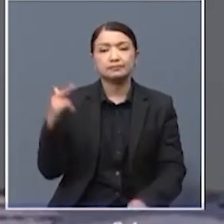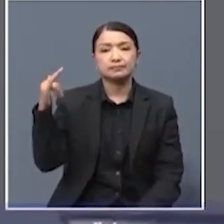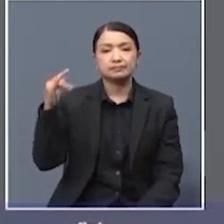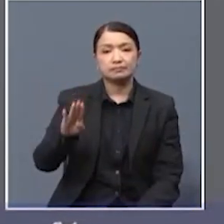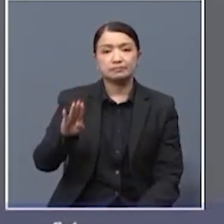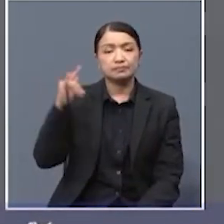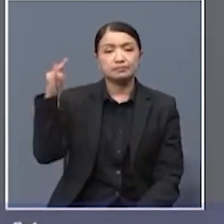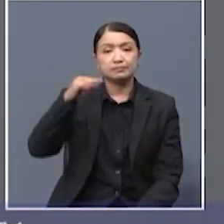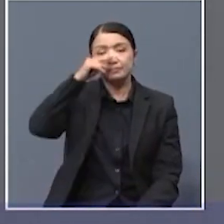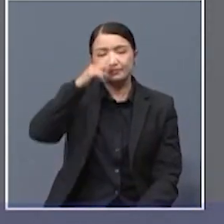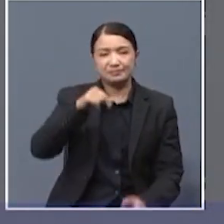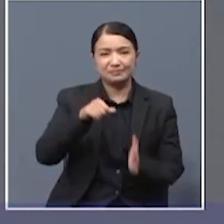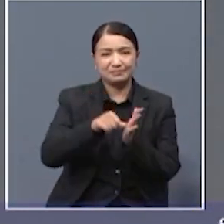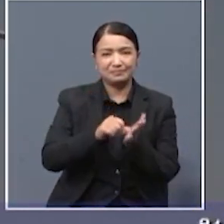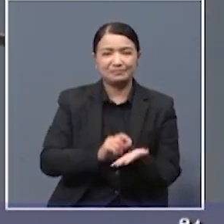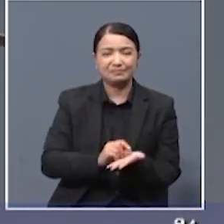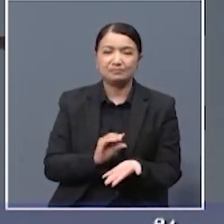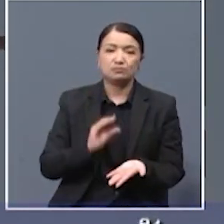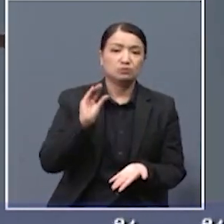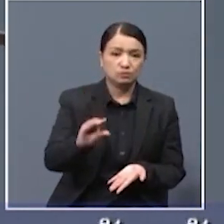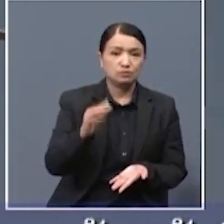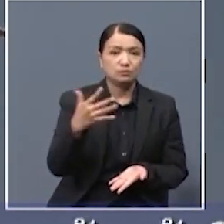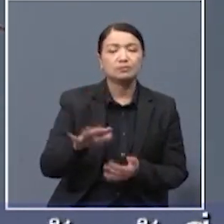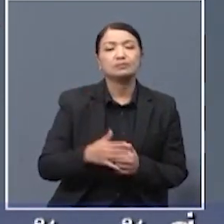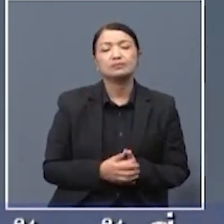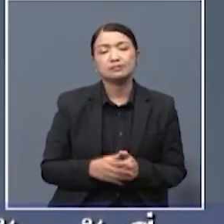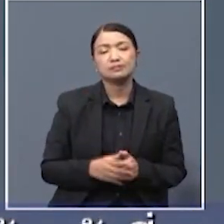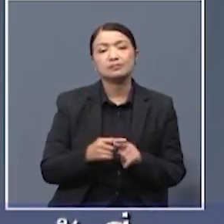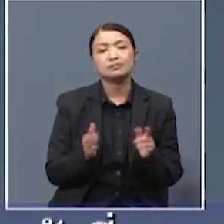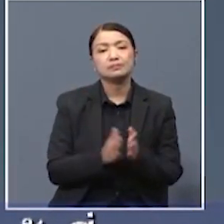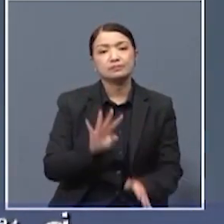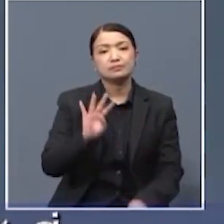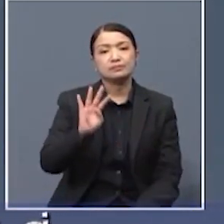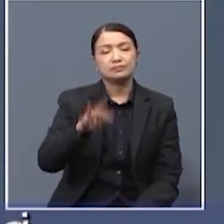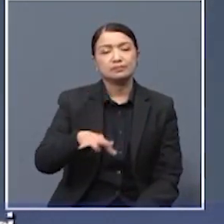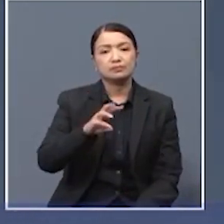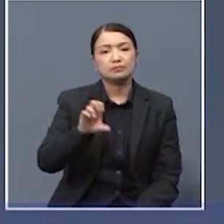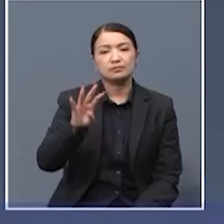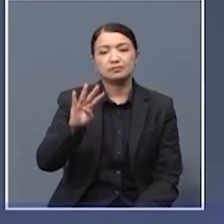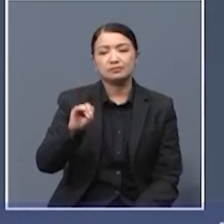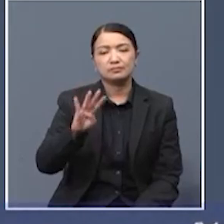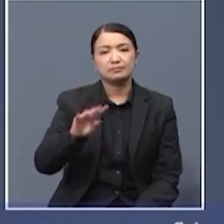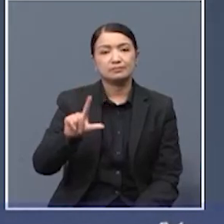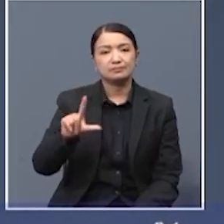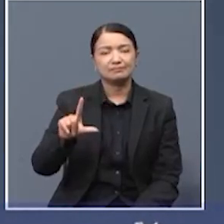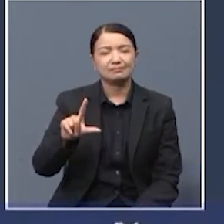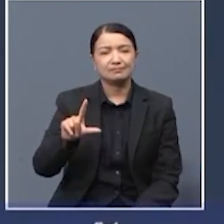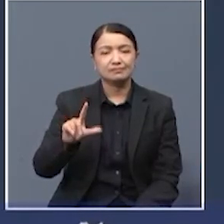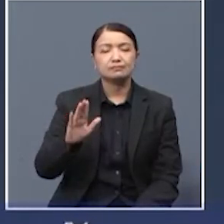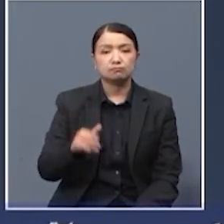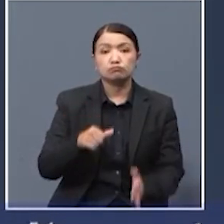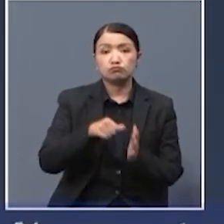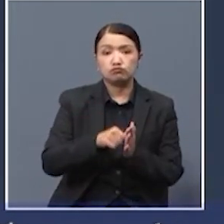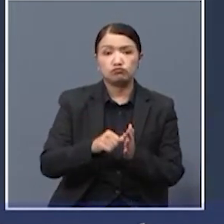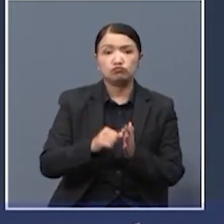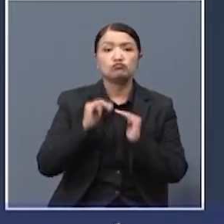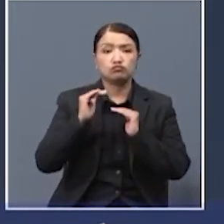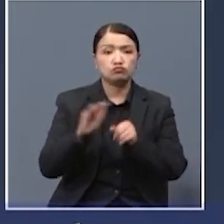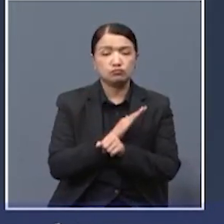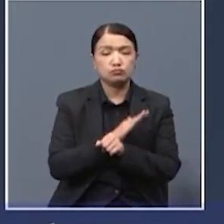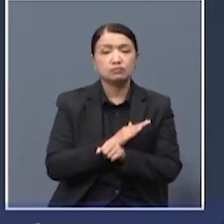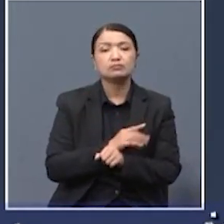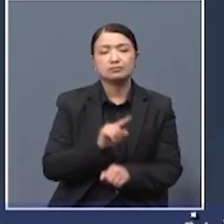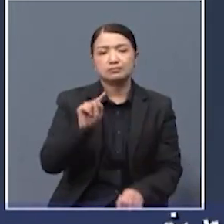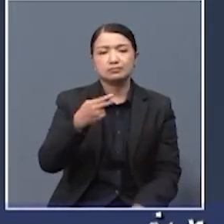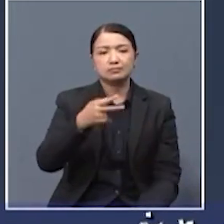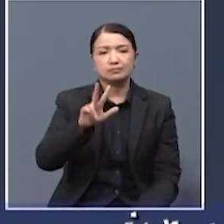ไทยสามารถชำระหนี้ตามแผนฟื้นฟูกิจการไปแล้วรวมทั้งสิ้น 4,6 44ล้านบาทจากหนี้ที่ครบกำหนดชำระทั้งปี